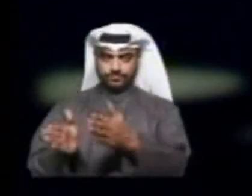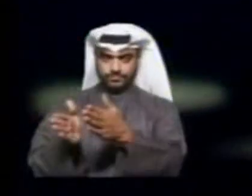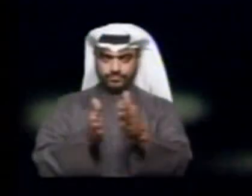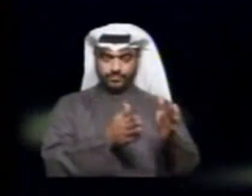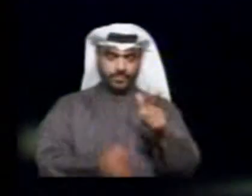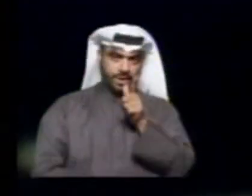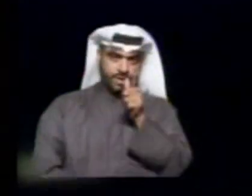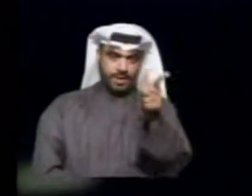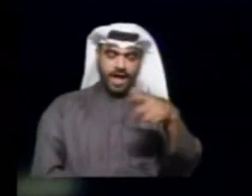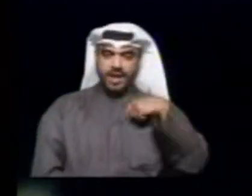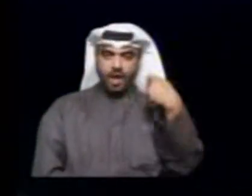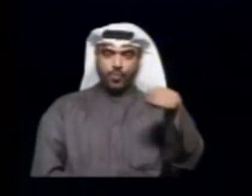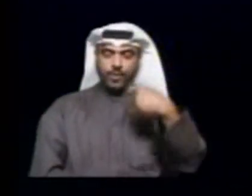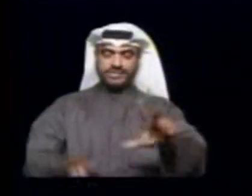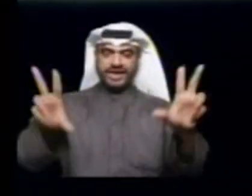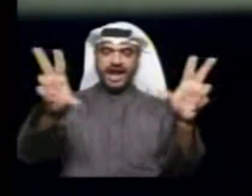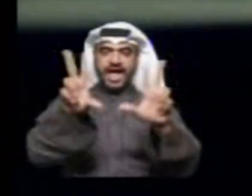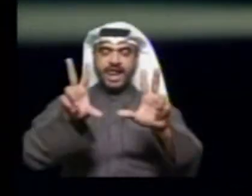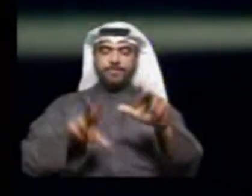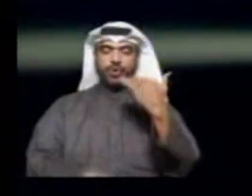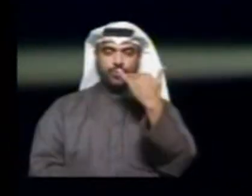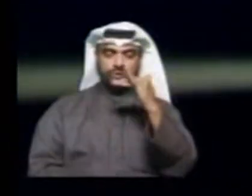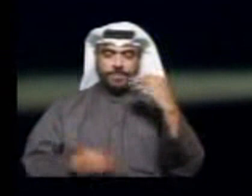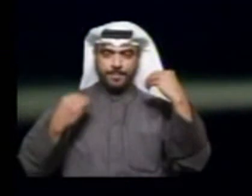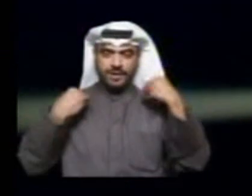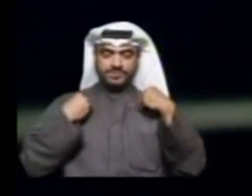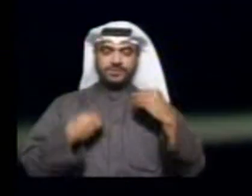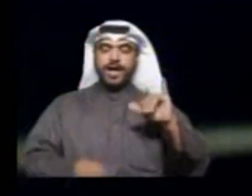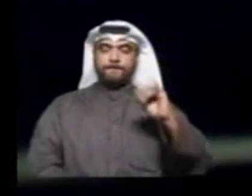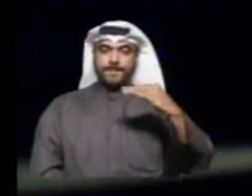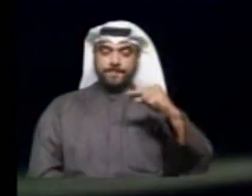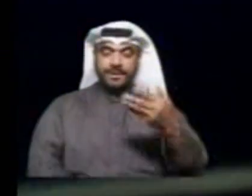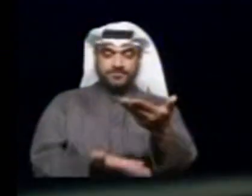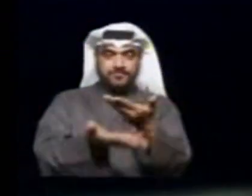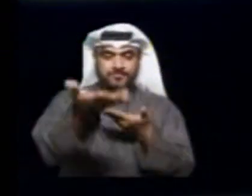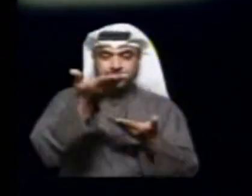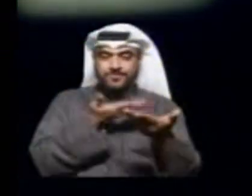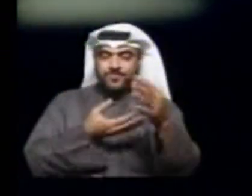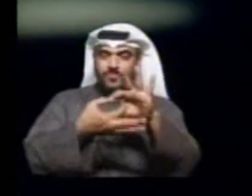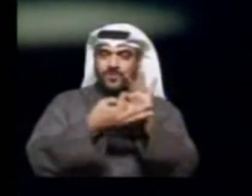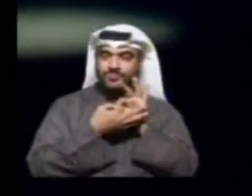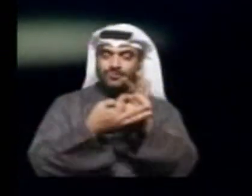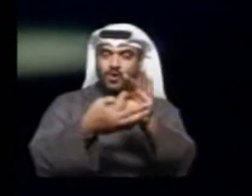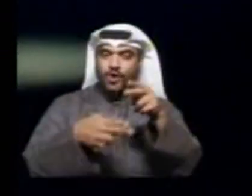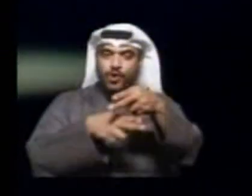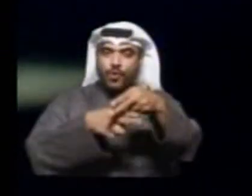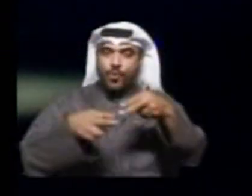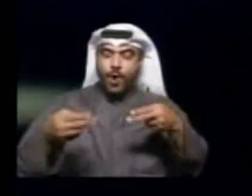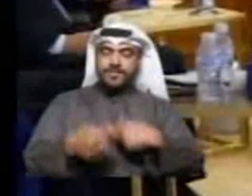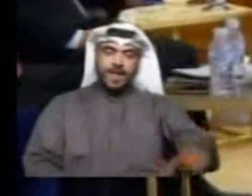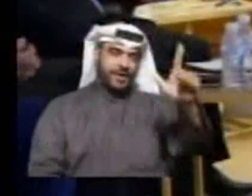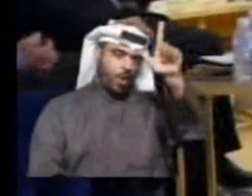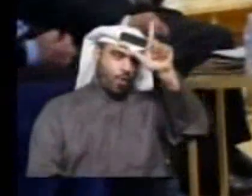أكد وزير الإعلام ووزير الدولة لشؤون الشباب محمد ناصر الجبري على عمق العلاقات بين دولة الكويت والمملكة